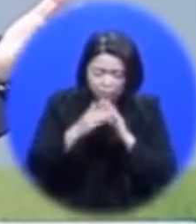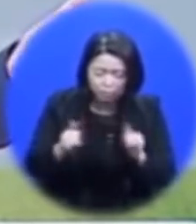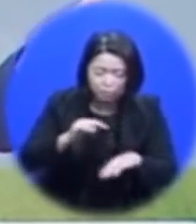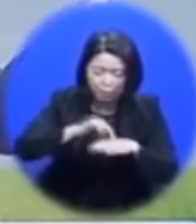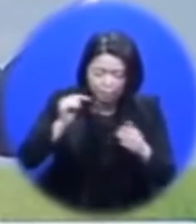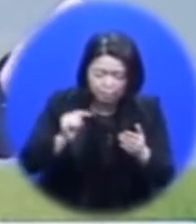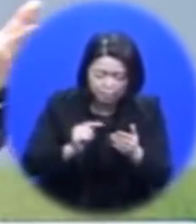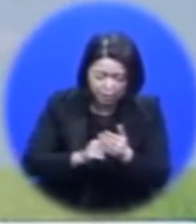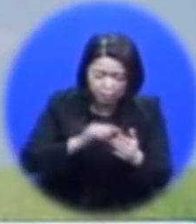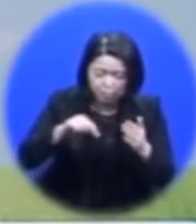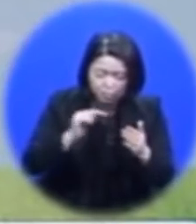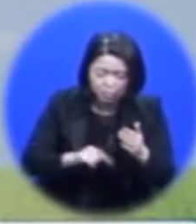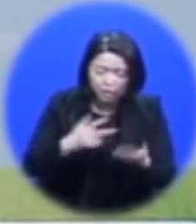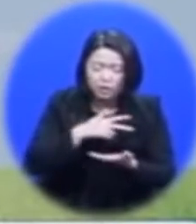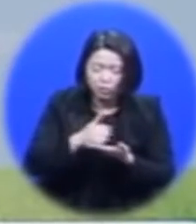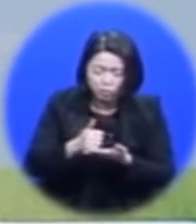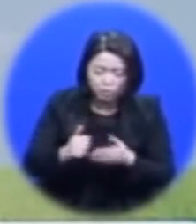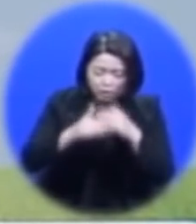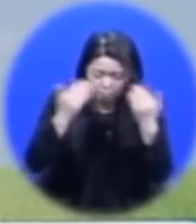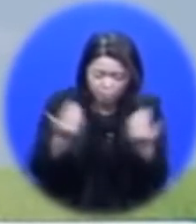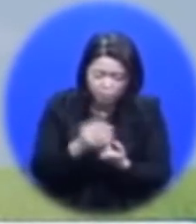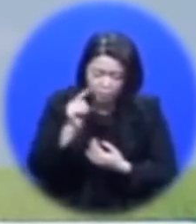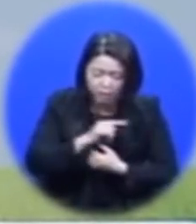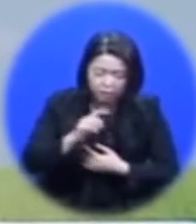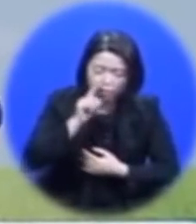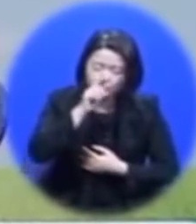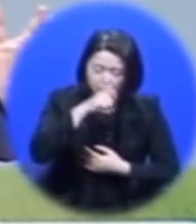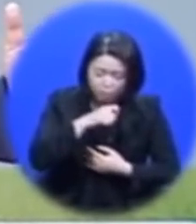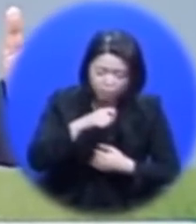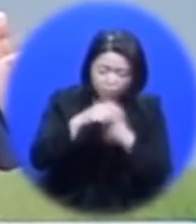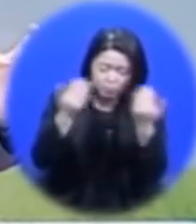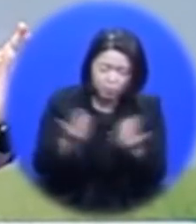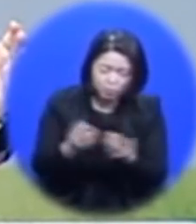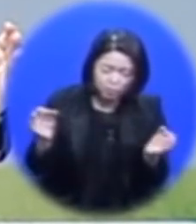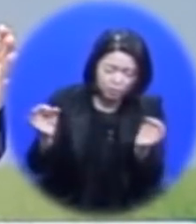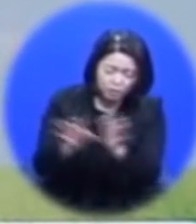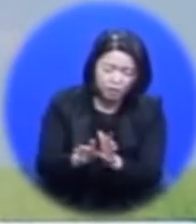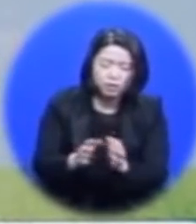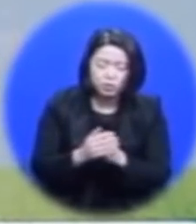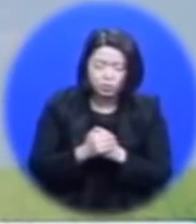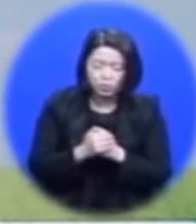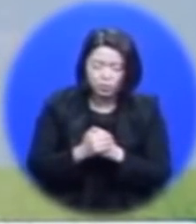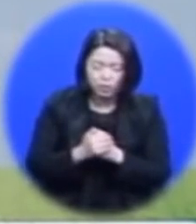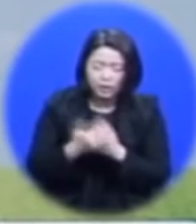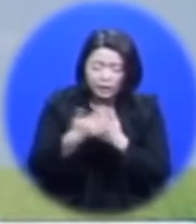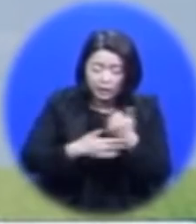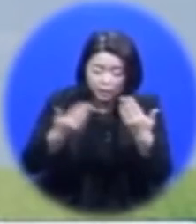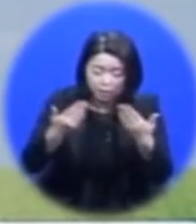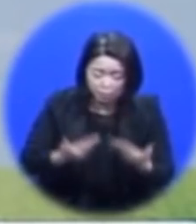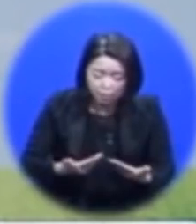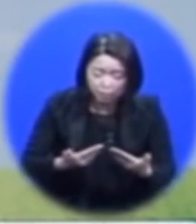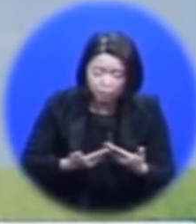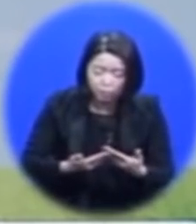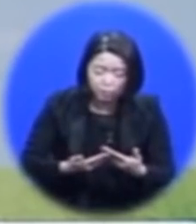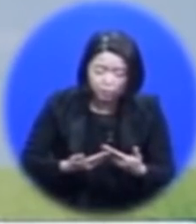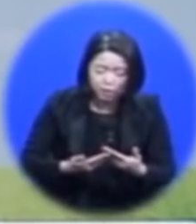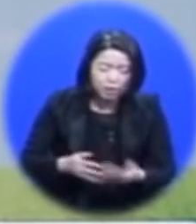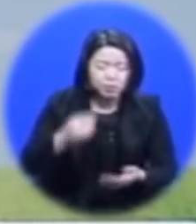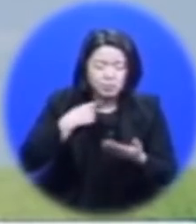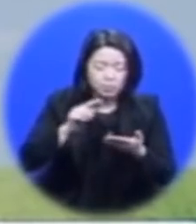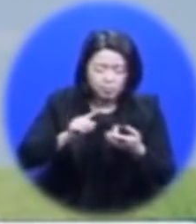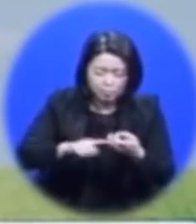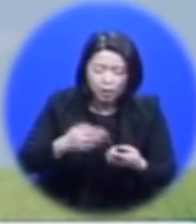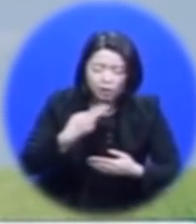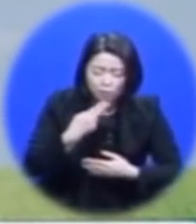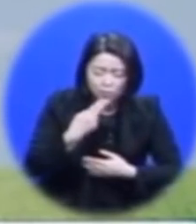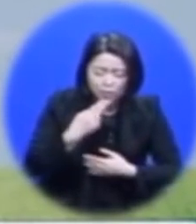심령에 주님 모든 악하고 더러운 것은 다 떠나가고 은혜를 받고도 무정하게 살았던